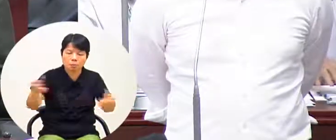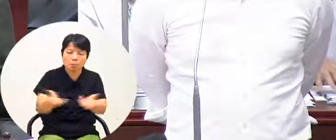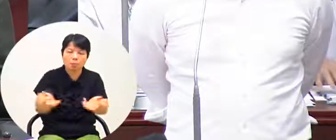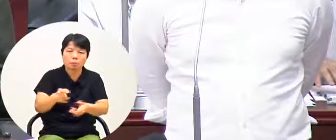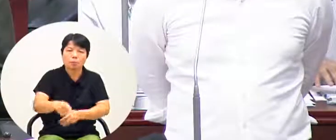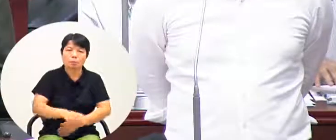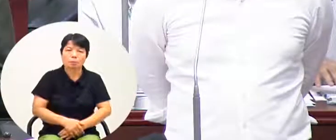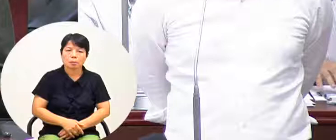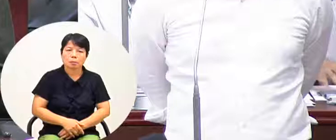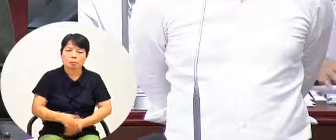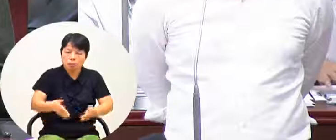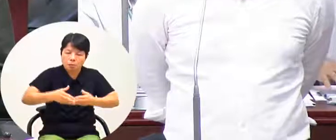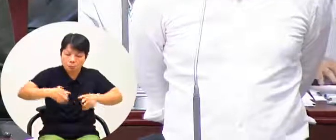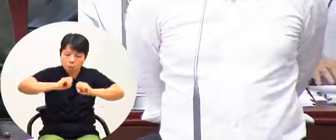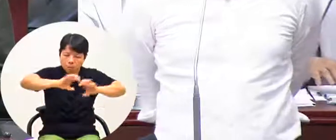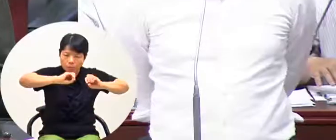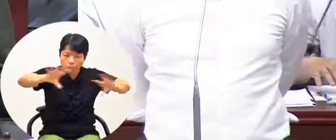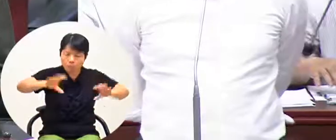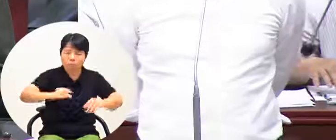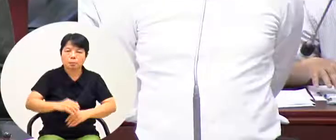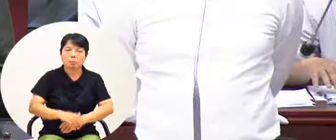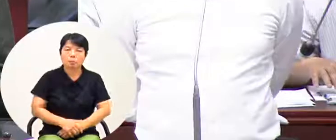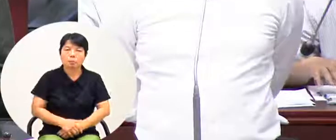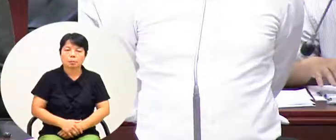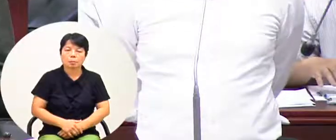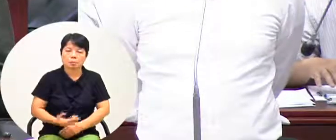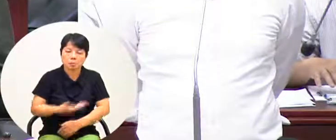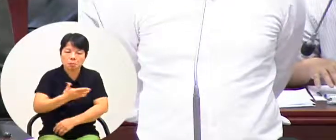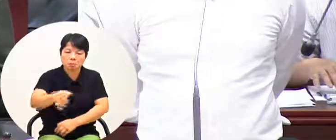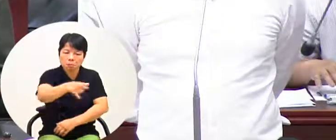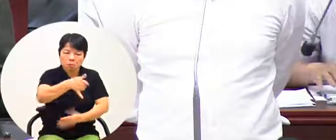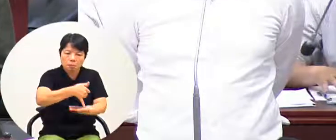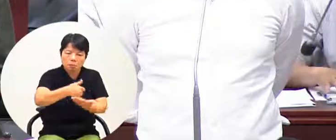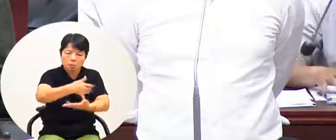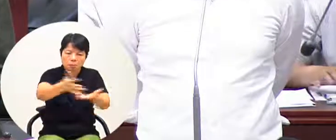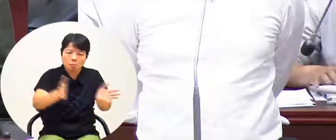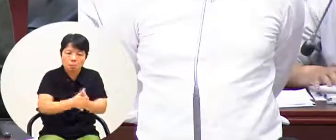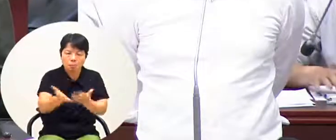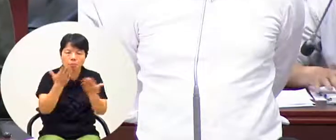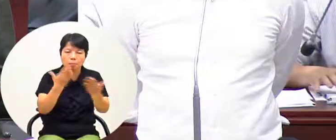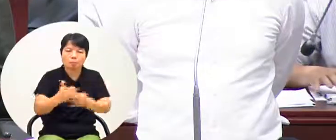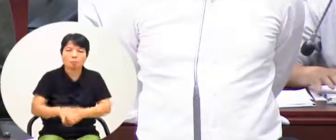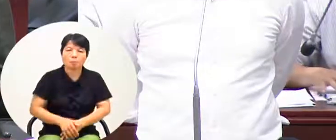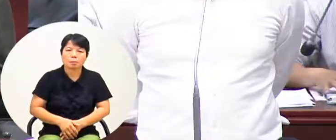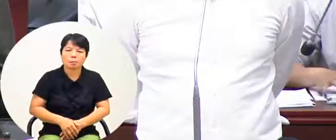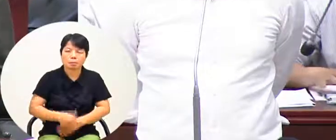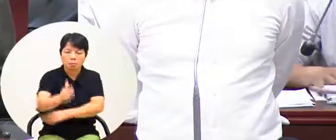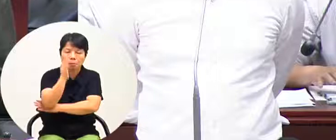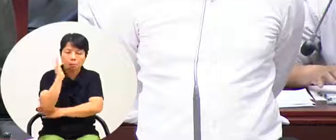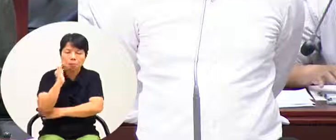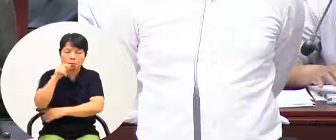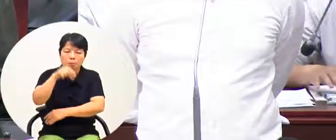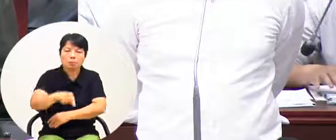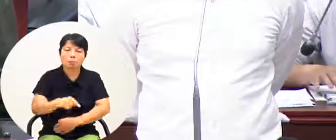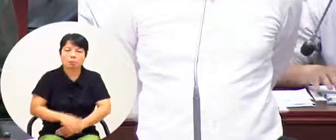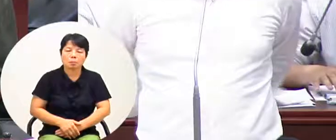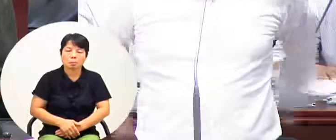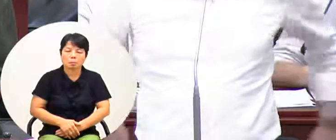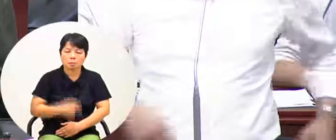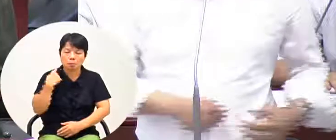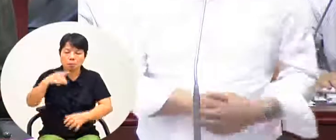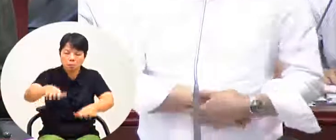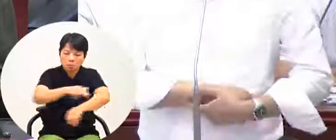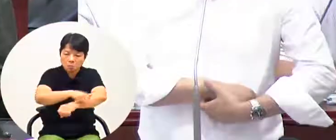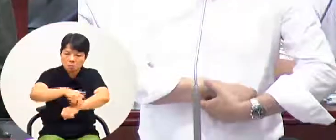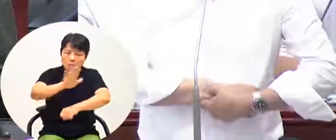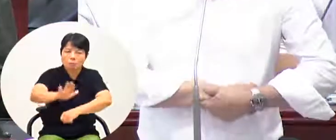种方式，让更多的弱势能够了解政府有这样子的一个做法， 这也算是一个福利政策啊。 是，这个